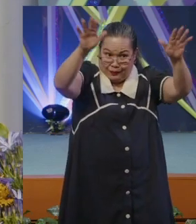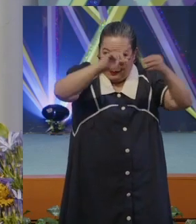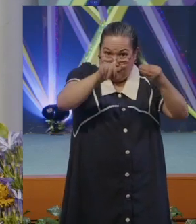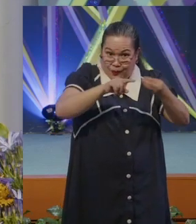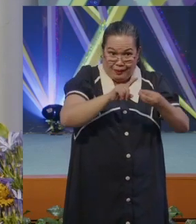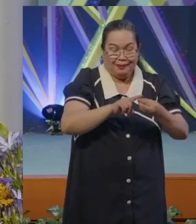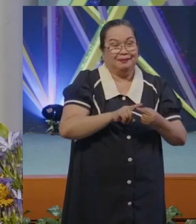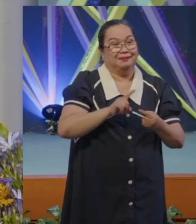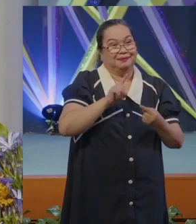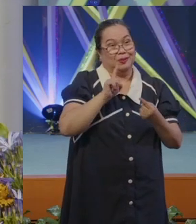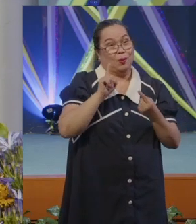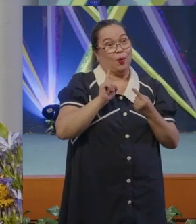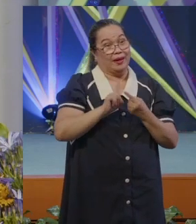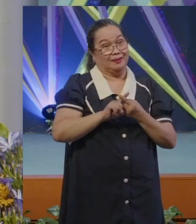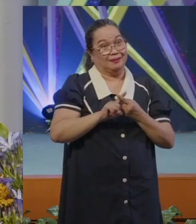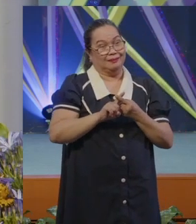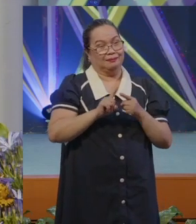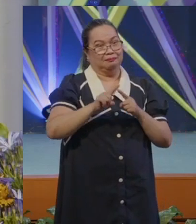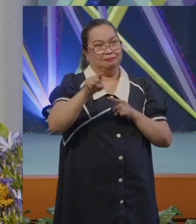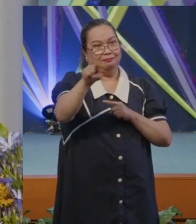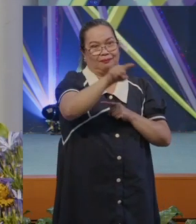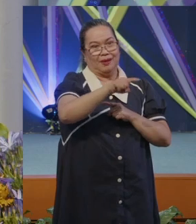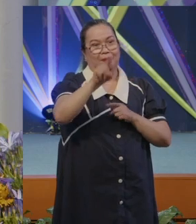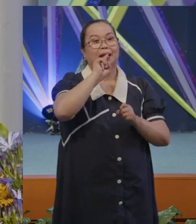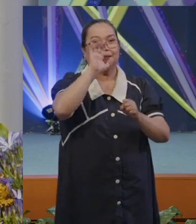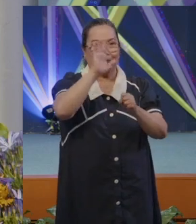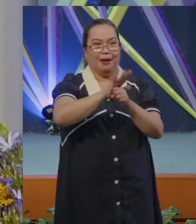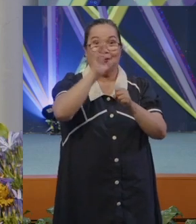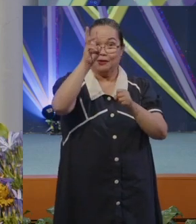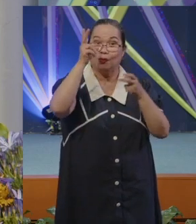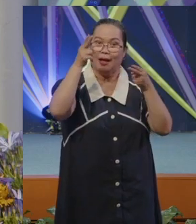No? Pero matutupad yung pangako na yan.